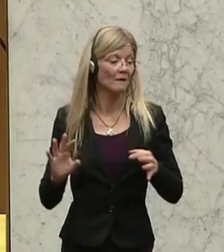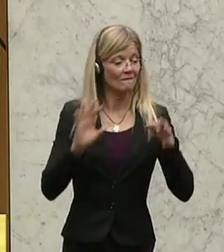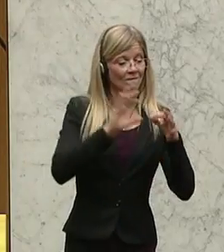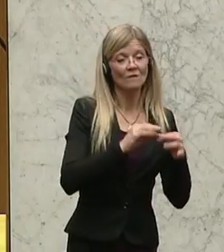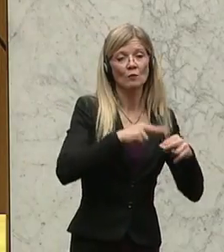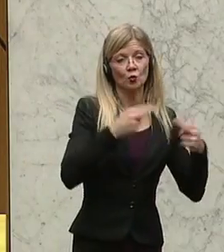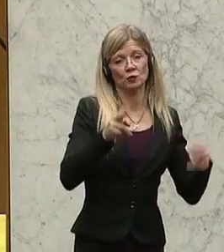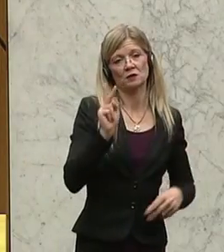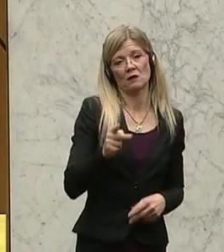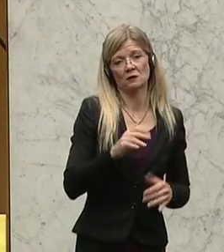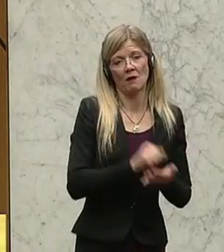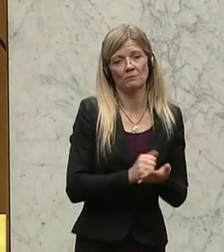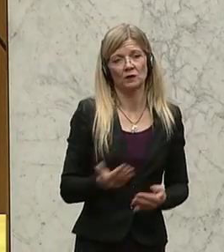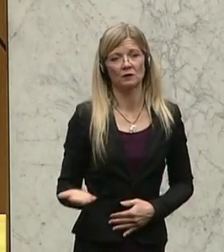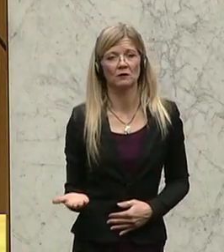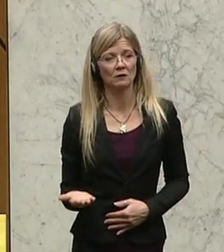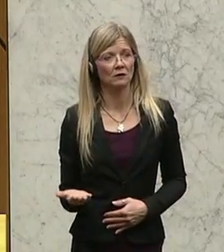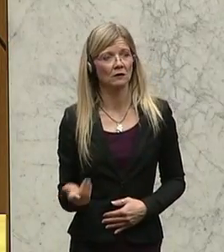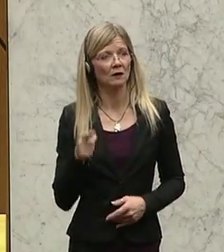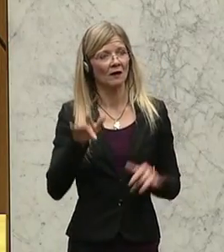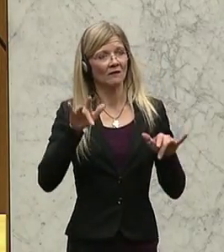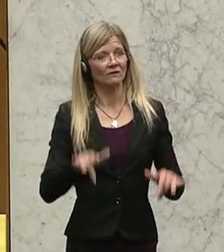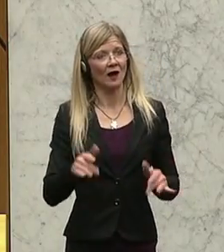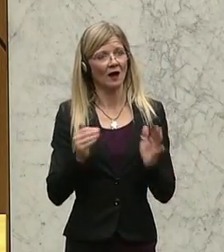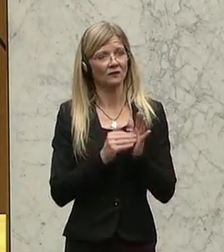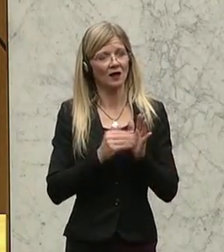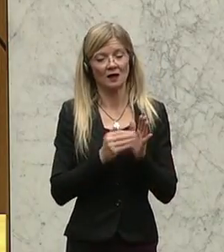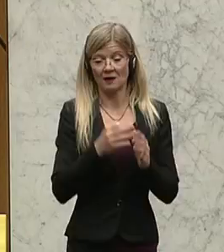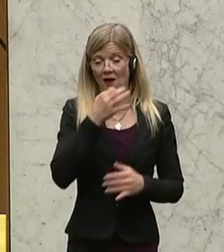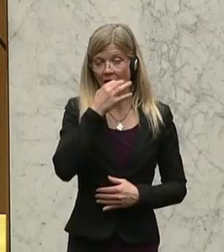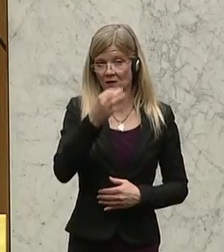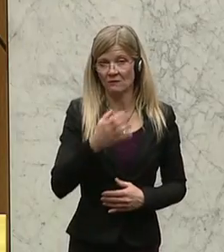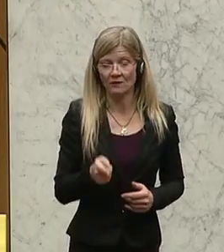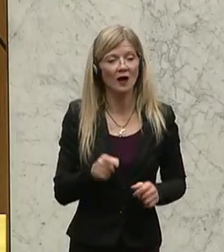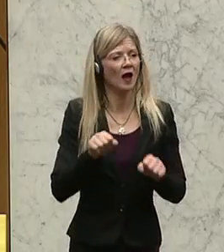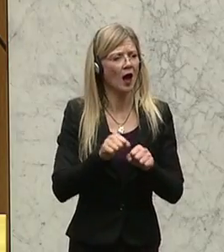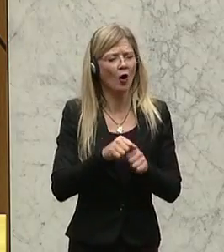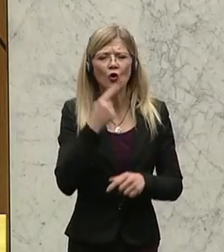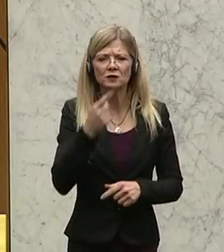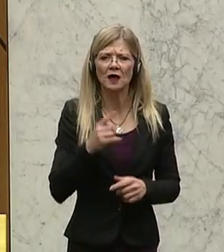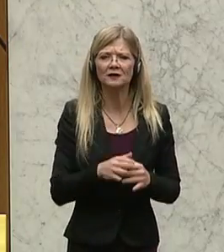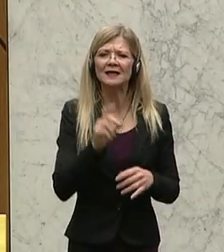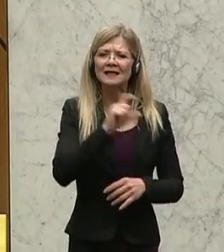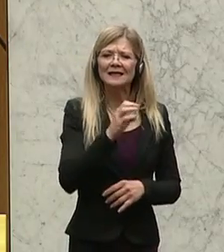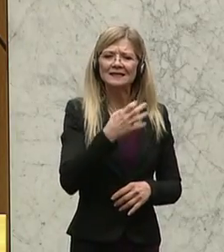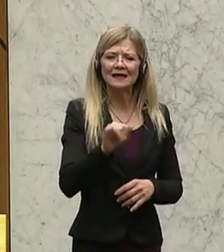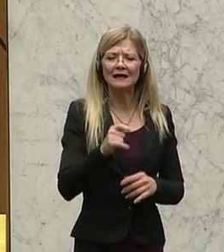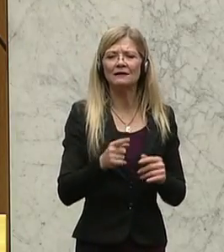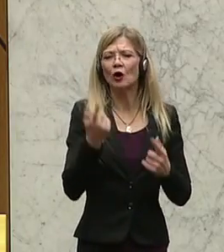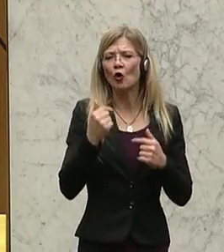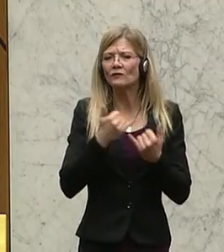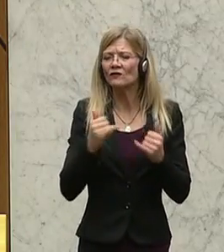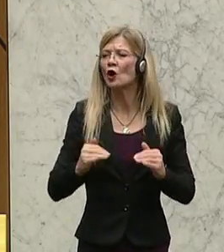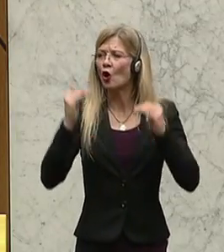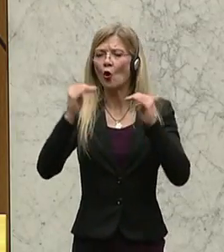Bundeskanzleramt. In der vorliegenden dringlichen Anfrage ist auch davon die Rede, dass durch CETA hohe Standards in sensiblen